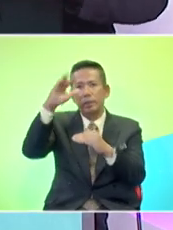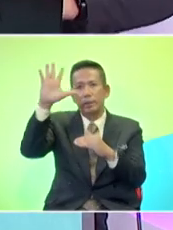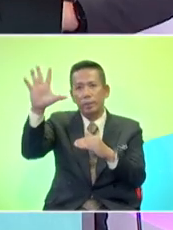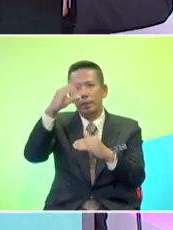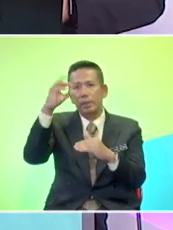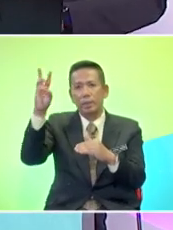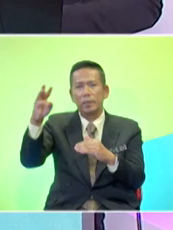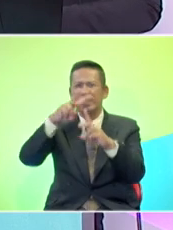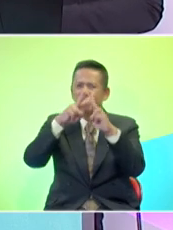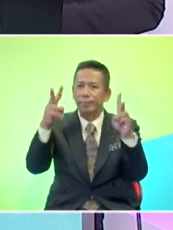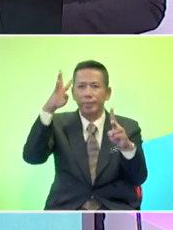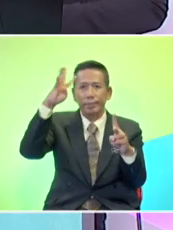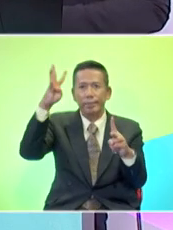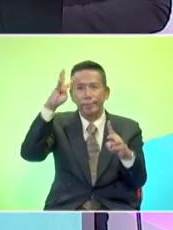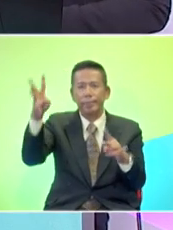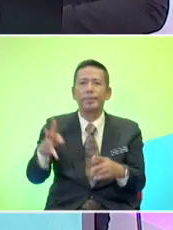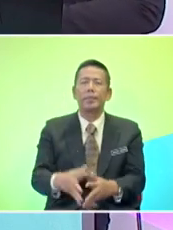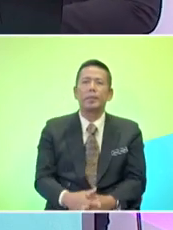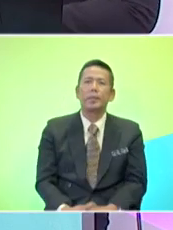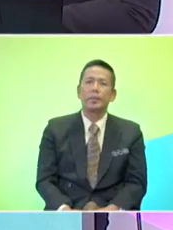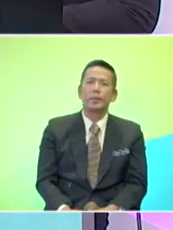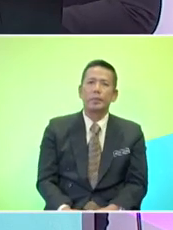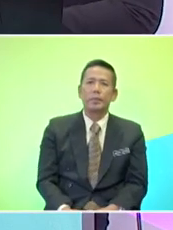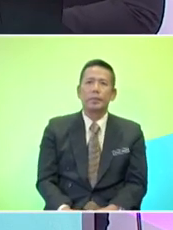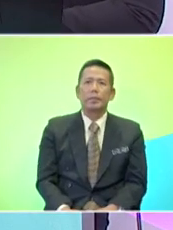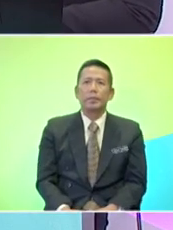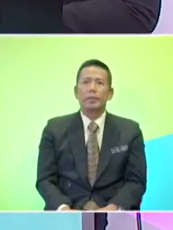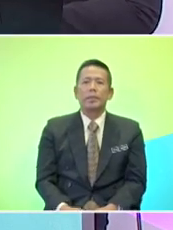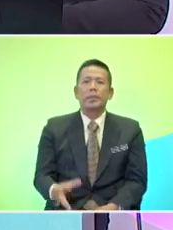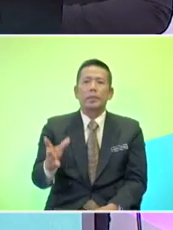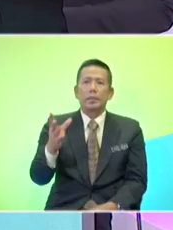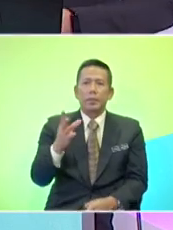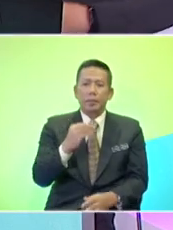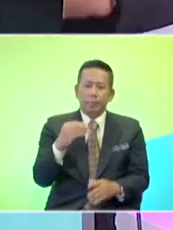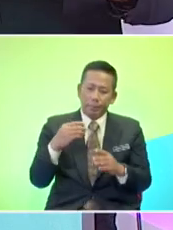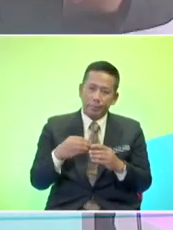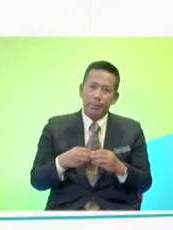kreatif dan juga seterusnya yang kelima tadi